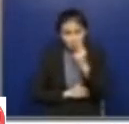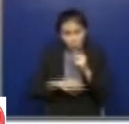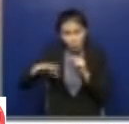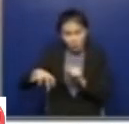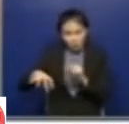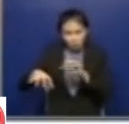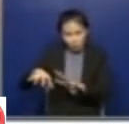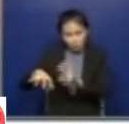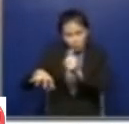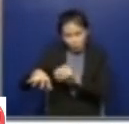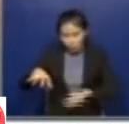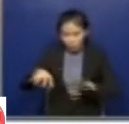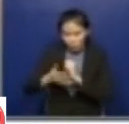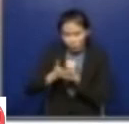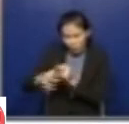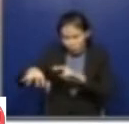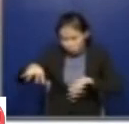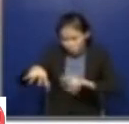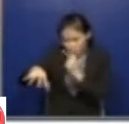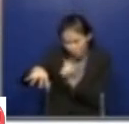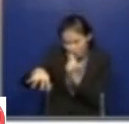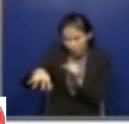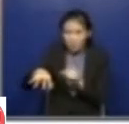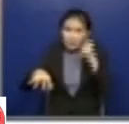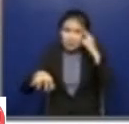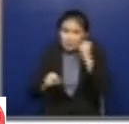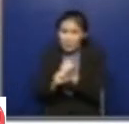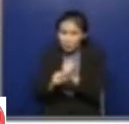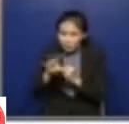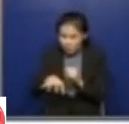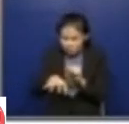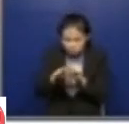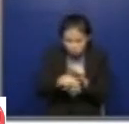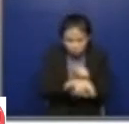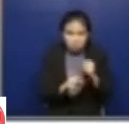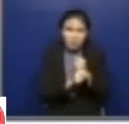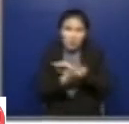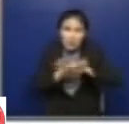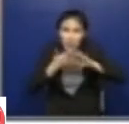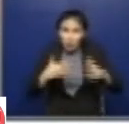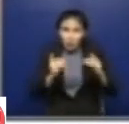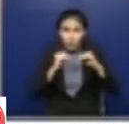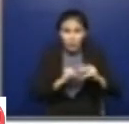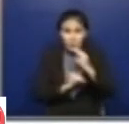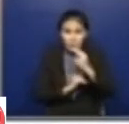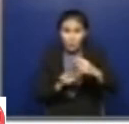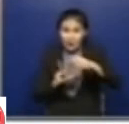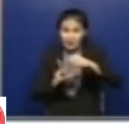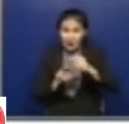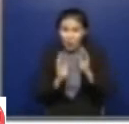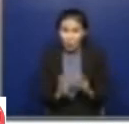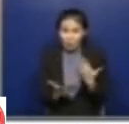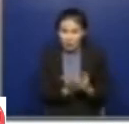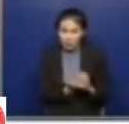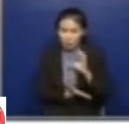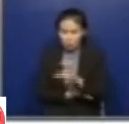ไปในเวลาเดียวกันขุดเสร็จตรงไหนก็ต้องฟื้นฟูตรงนั้นซึ่งข้อนี้จะช่วยให้นายทุนเหมืองลดความเสี่ยงทาง